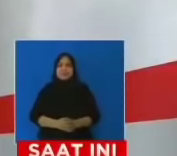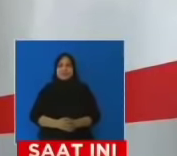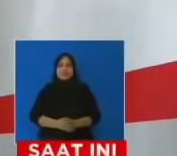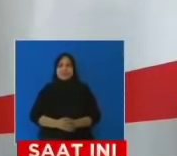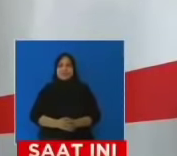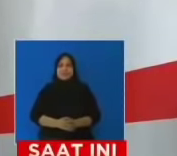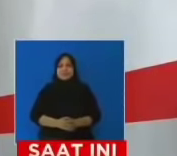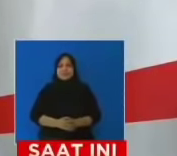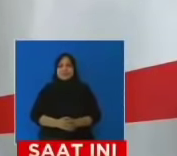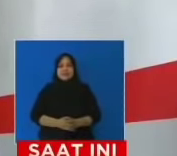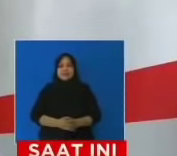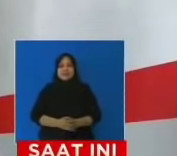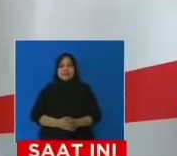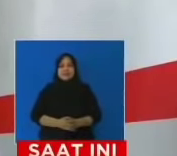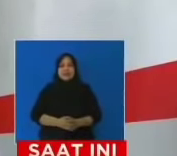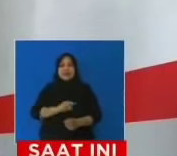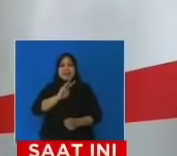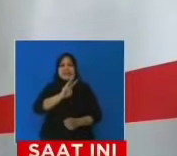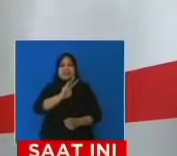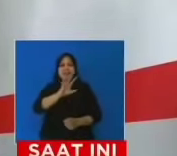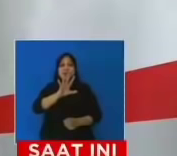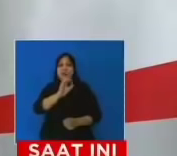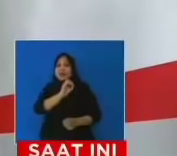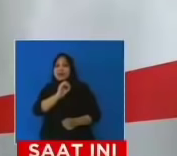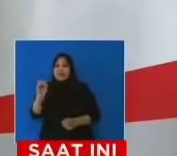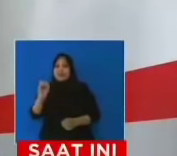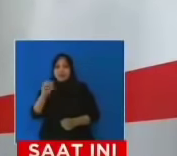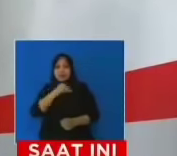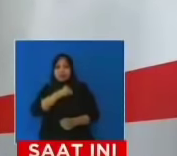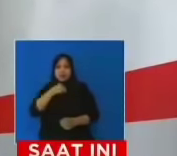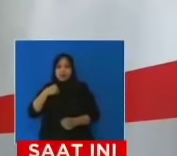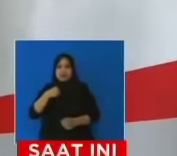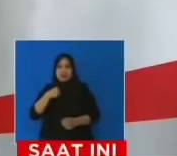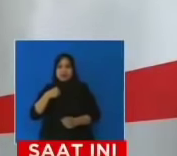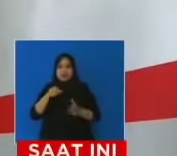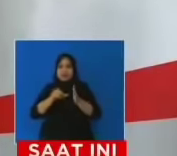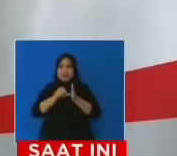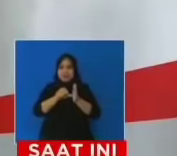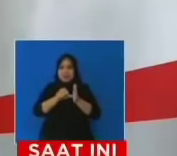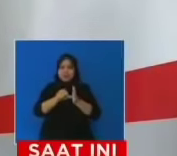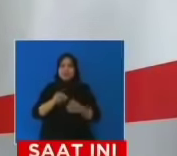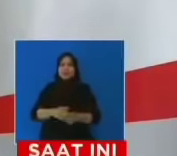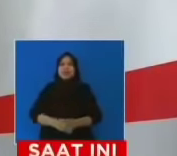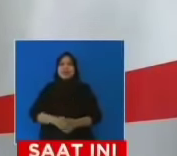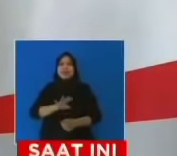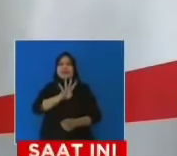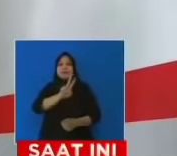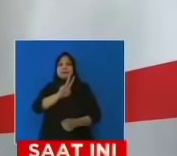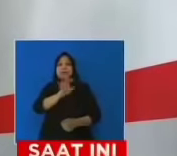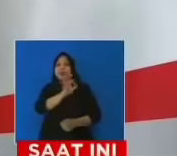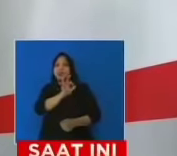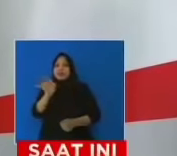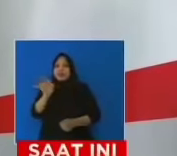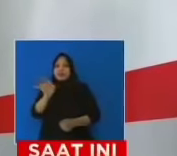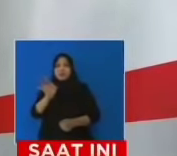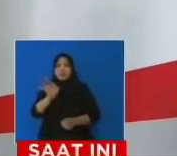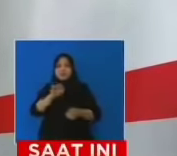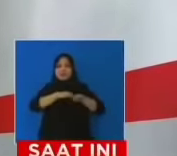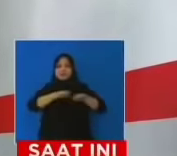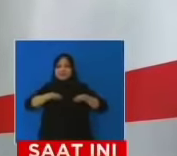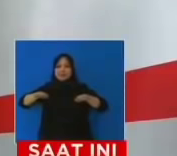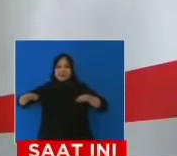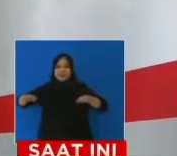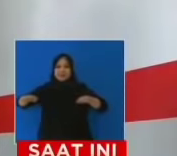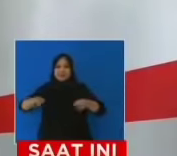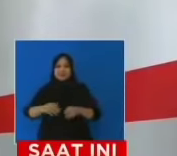kemudian diawaki oleh lebih dari 35.000 dokter dan 42.000 tempat tidur.